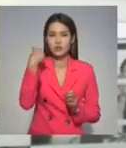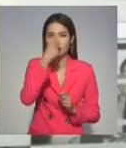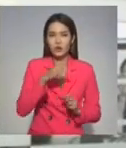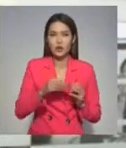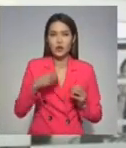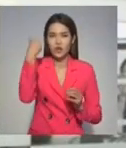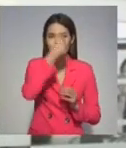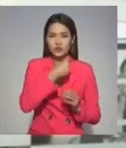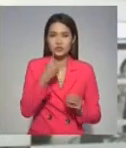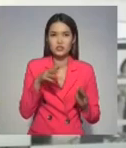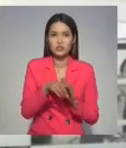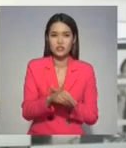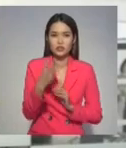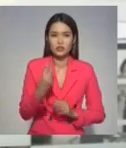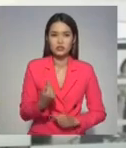жылдан бері